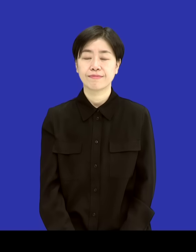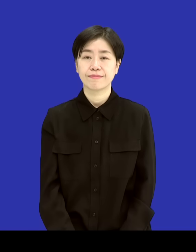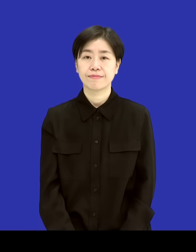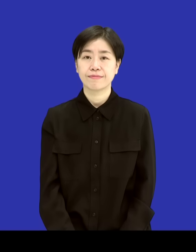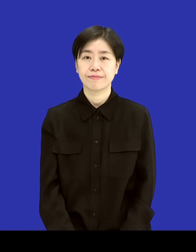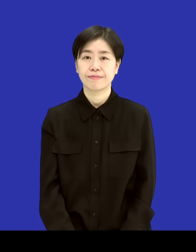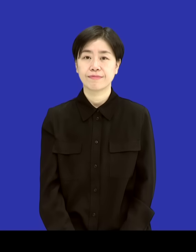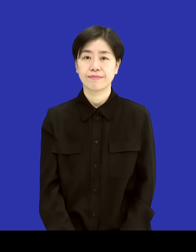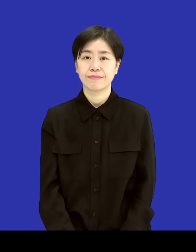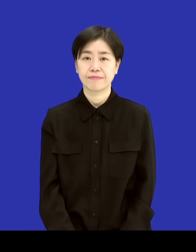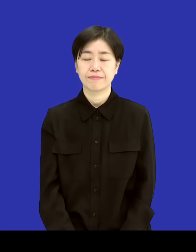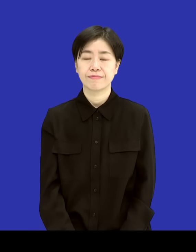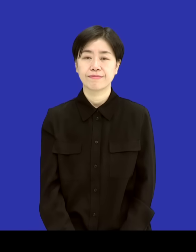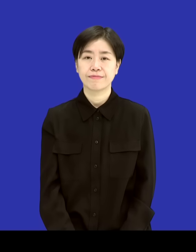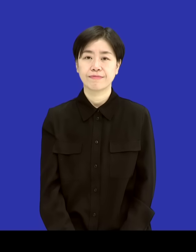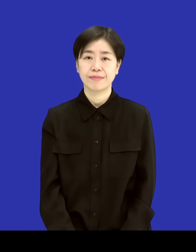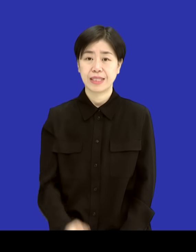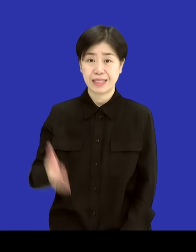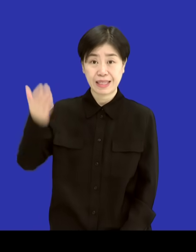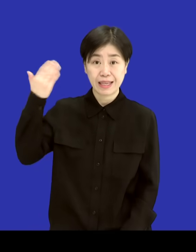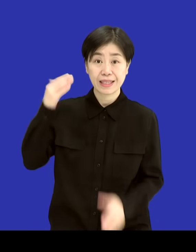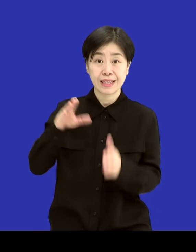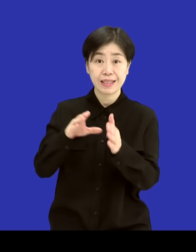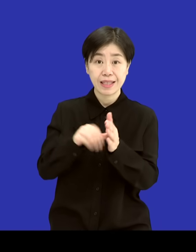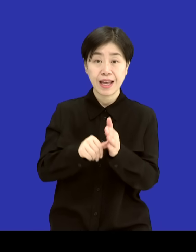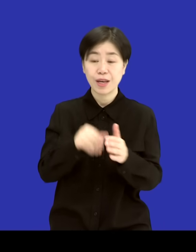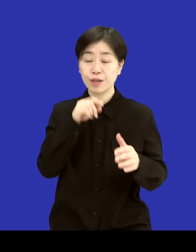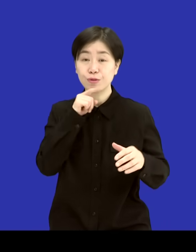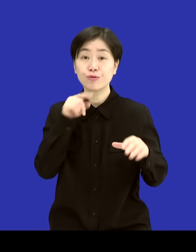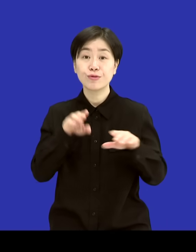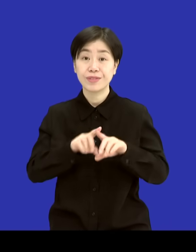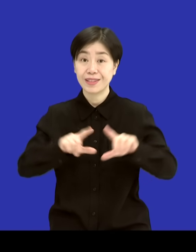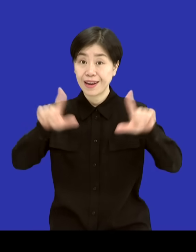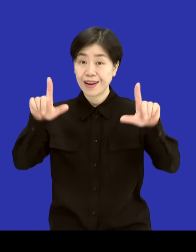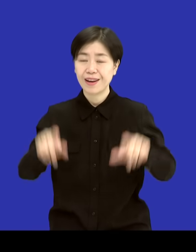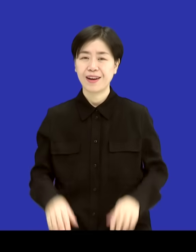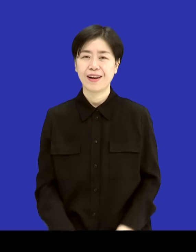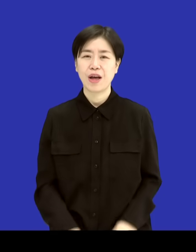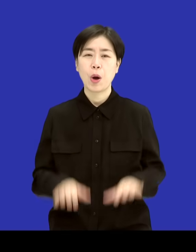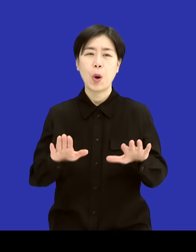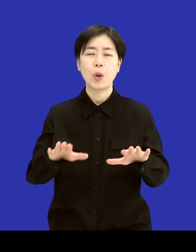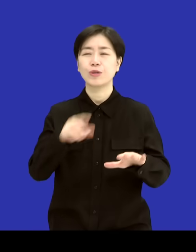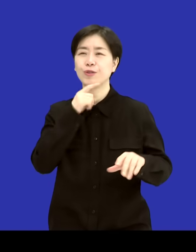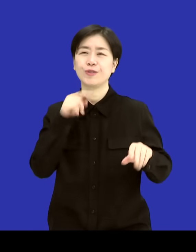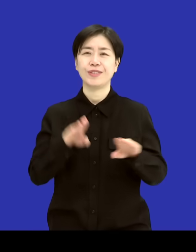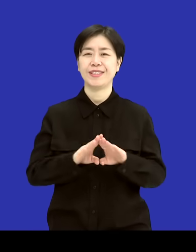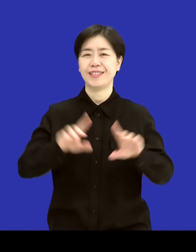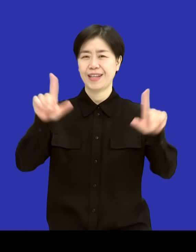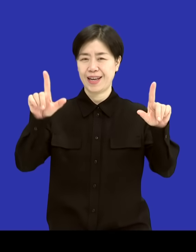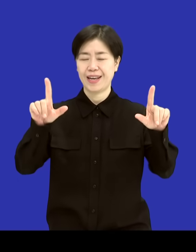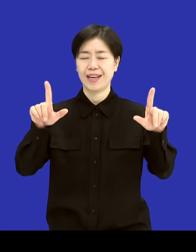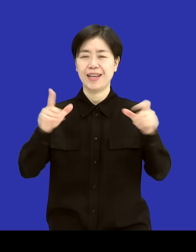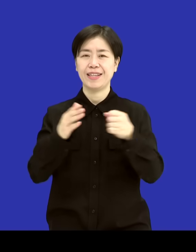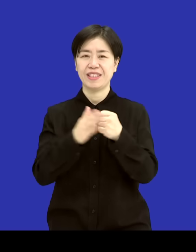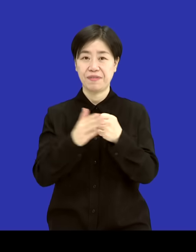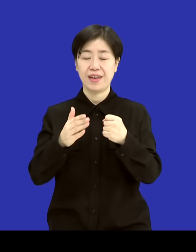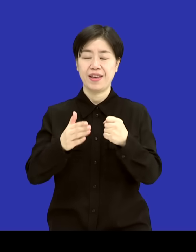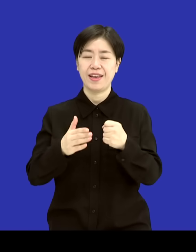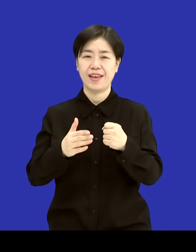제가 좀 나타나게 됐죠. 예전에는 그런 주일 때마다 제가 주일이니까 하면서 찬송곡을 늘